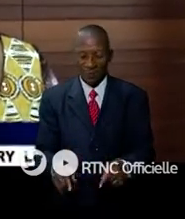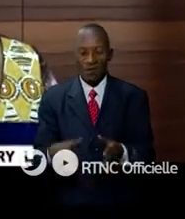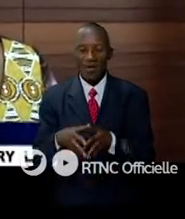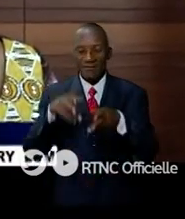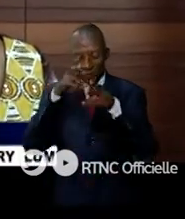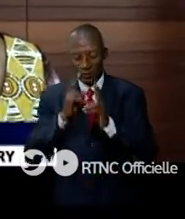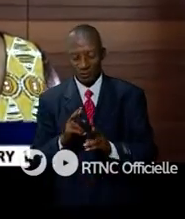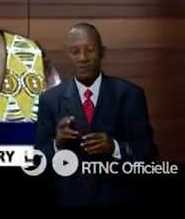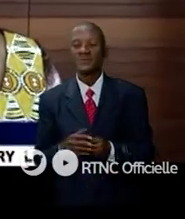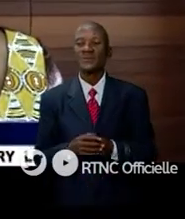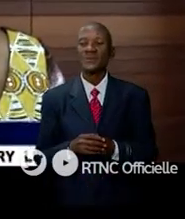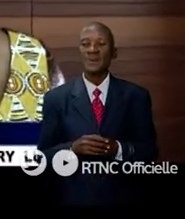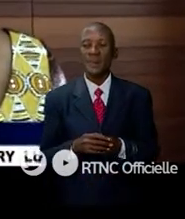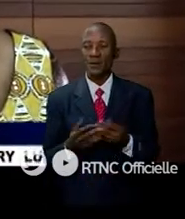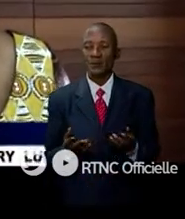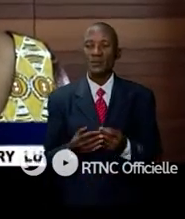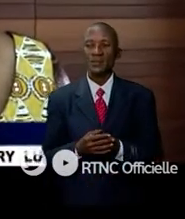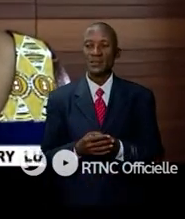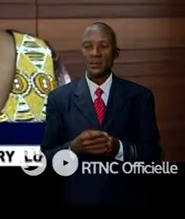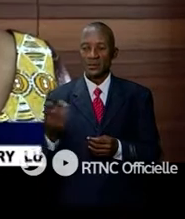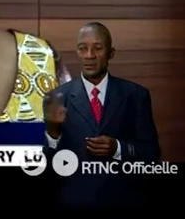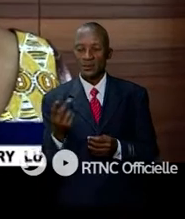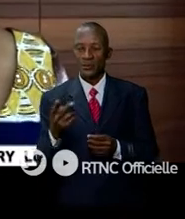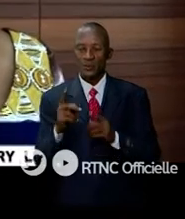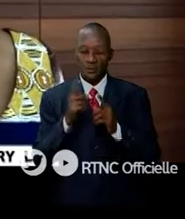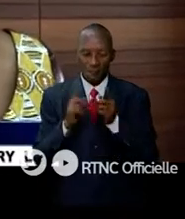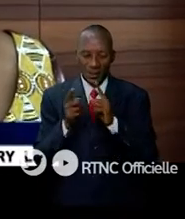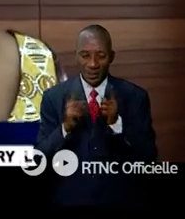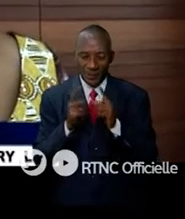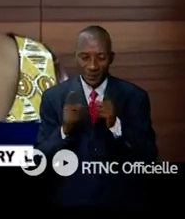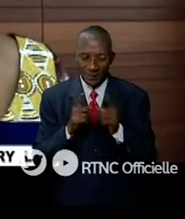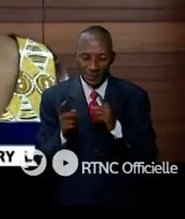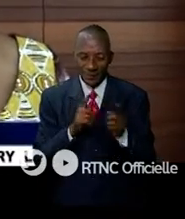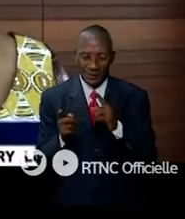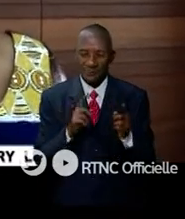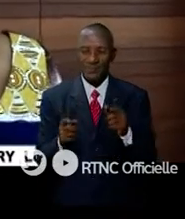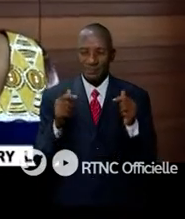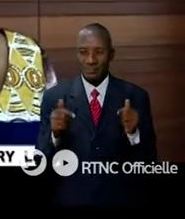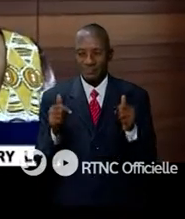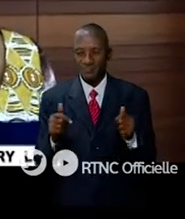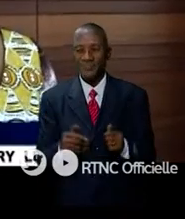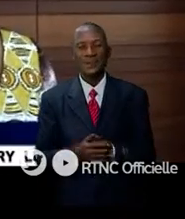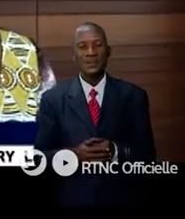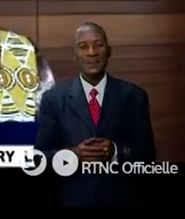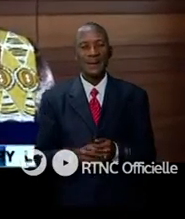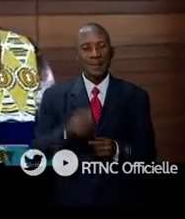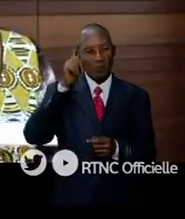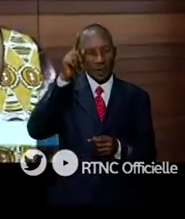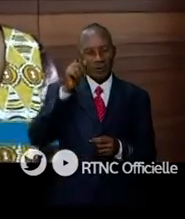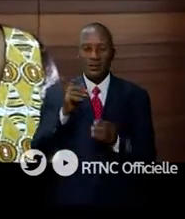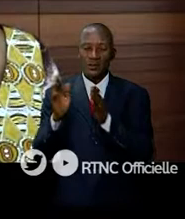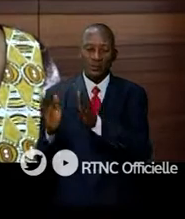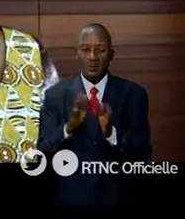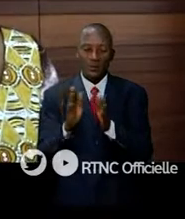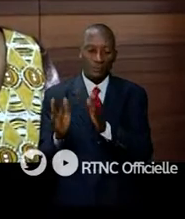On m'a informé qu'ils préparent une réponse parce que les choses ne sont pas aussi